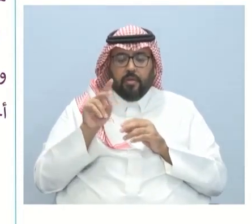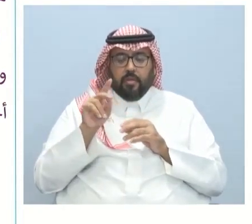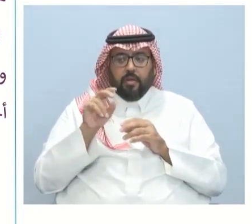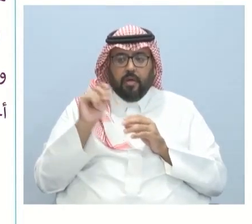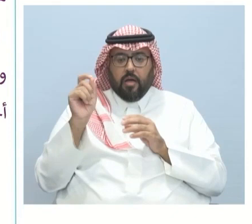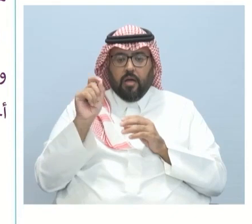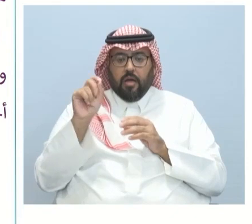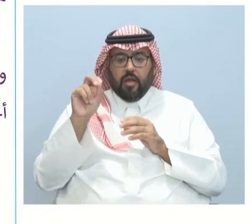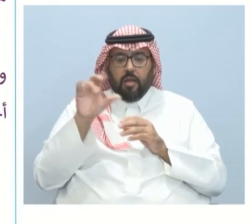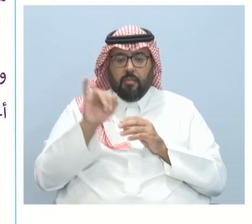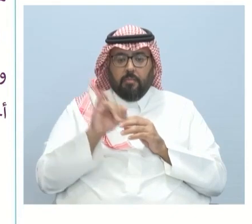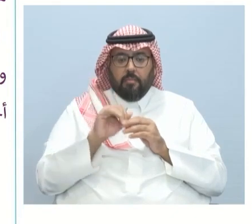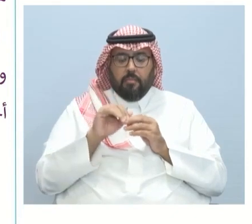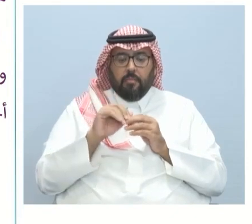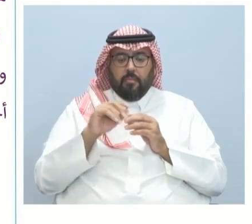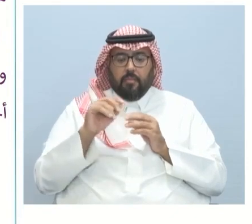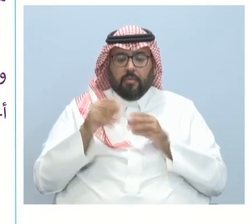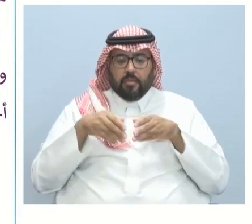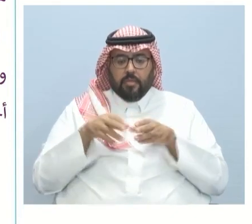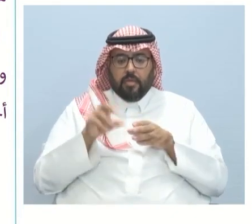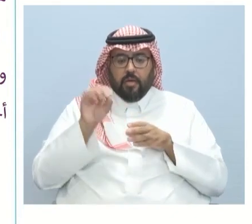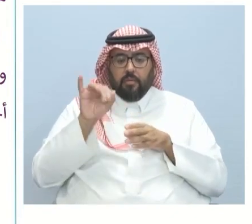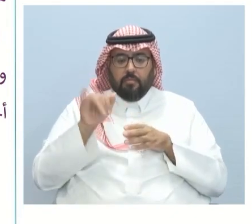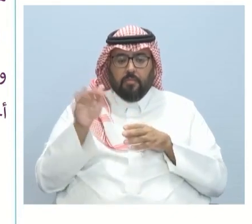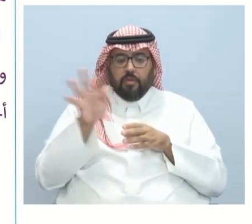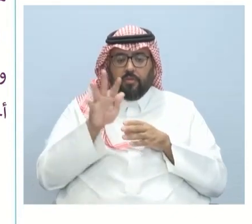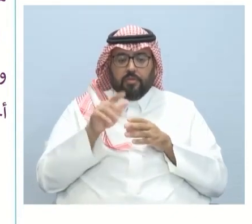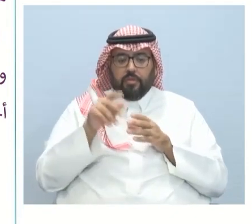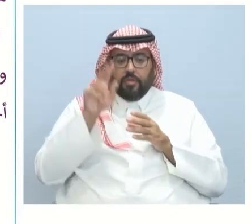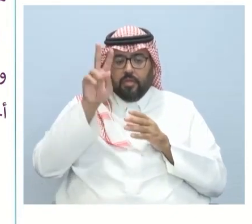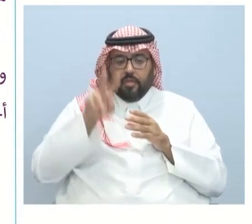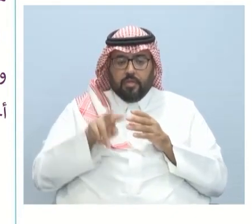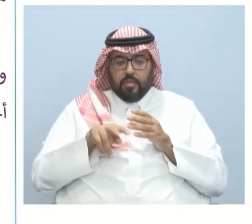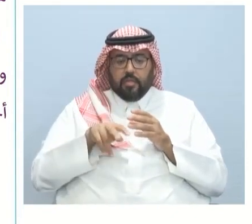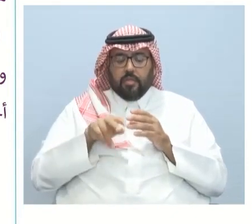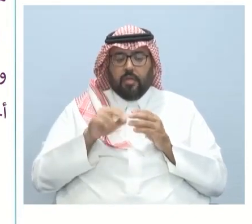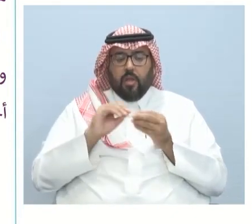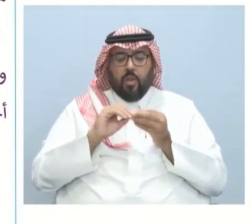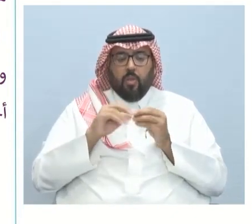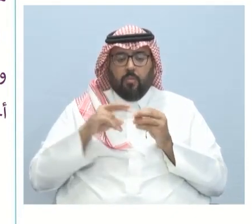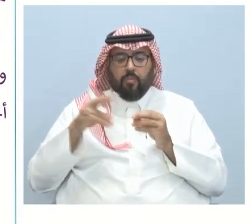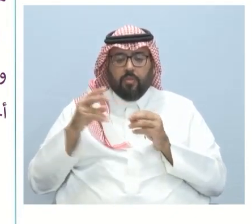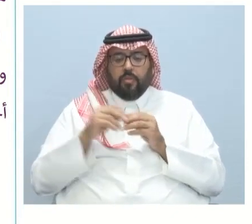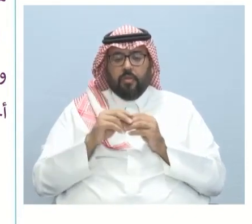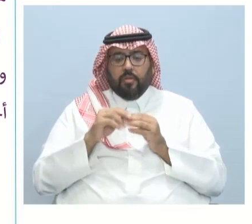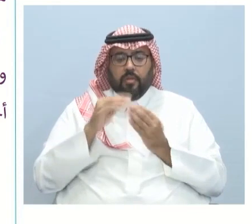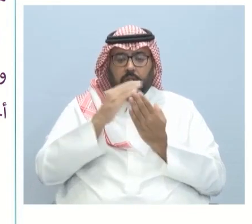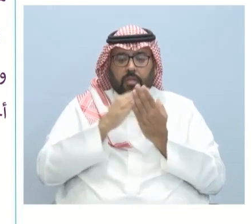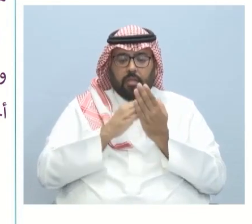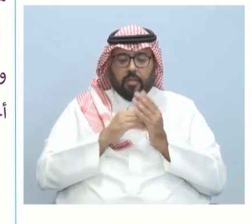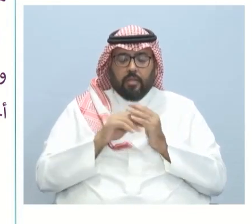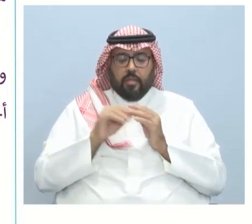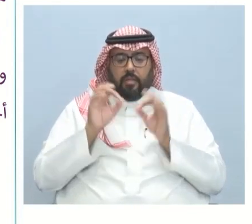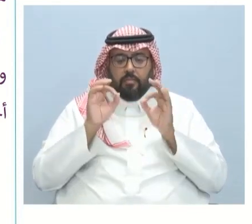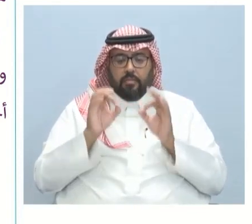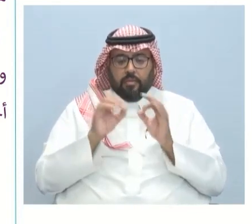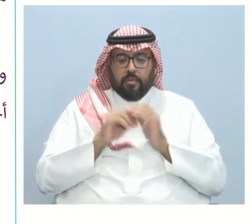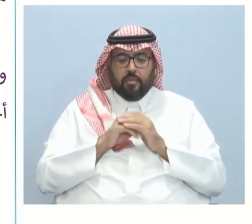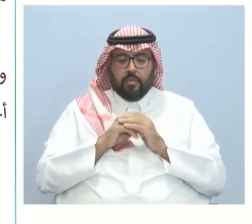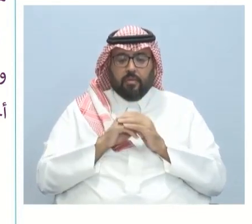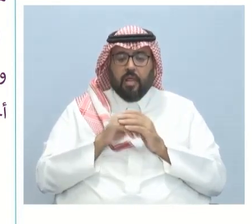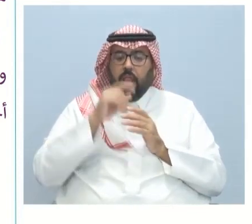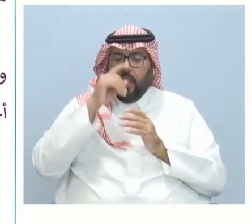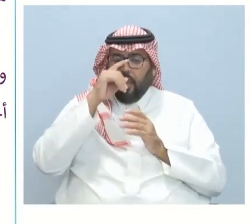القلم في ساحه الفن قماش لرسم خطين بالوان مختلفه وبا احداثيات محدده